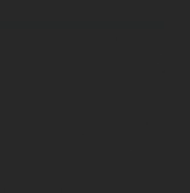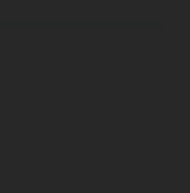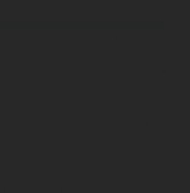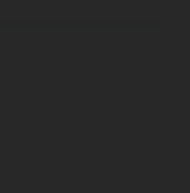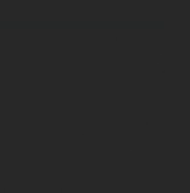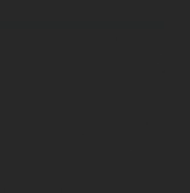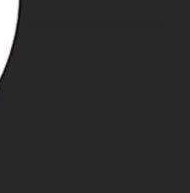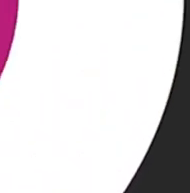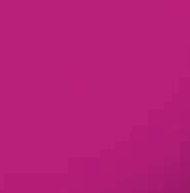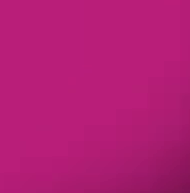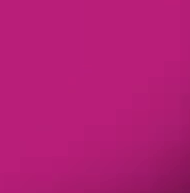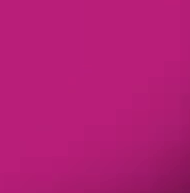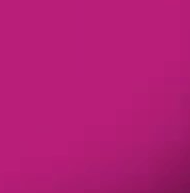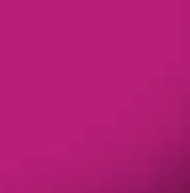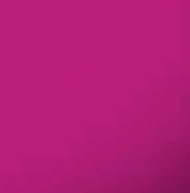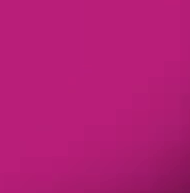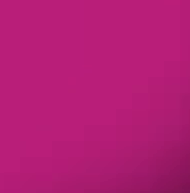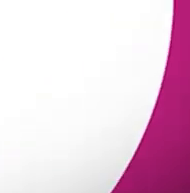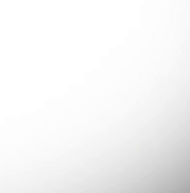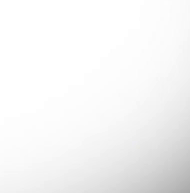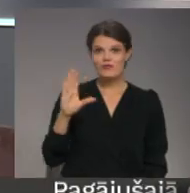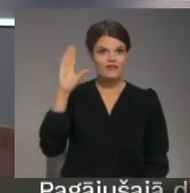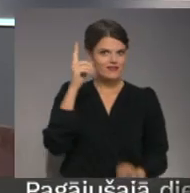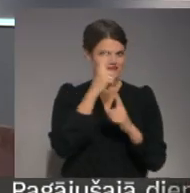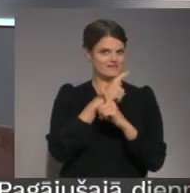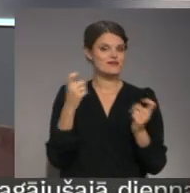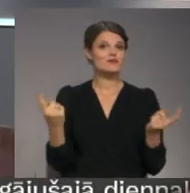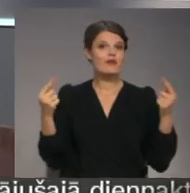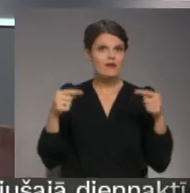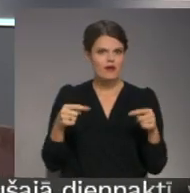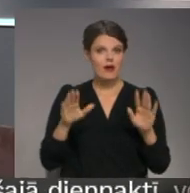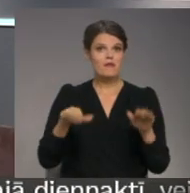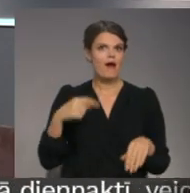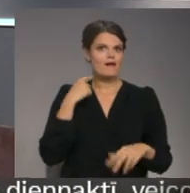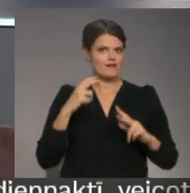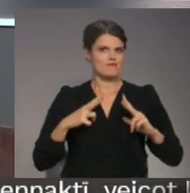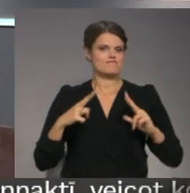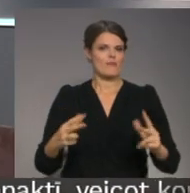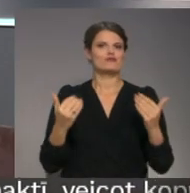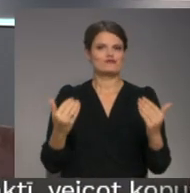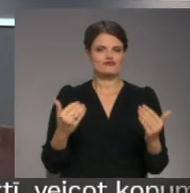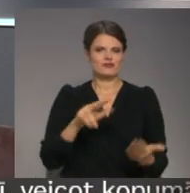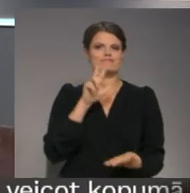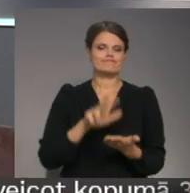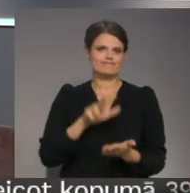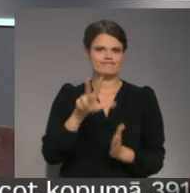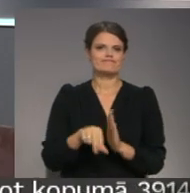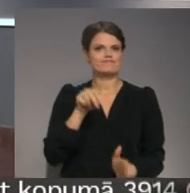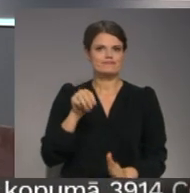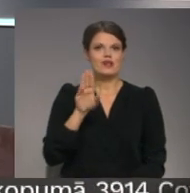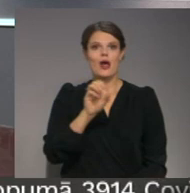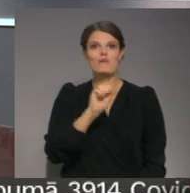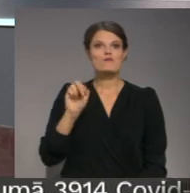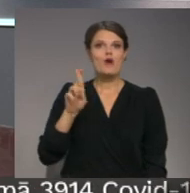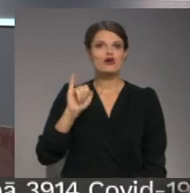Re, viss ēters ir te! Par Rīgas mēru šodien ievēlēts Mārtiņš Staķis. Pirmajā